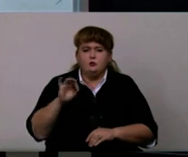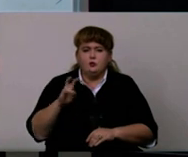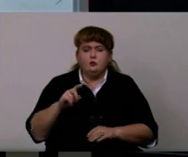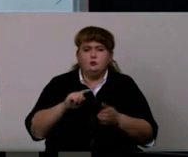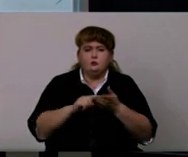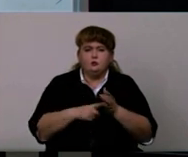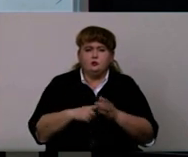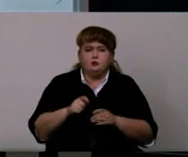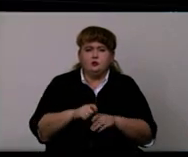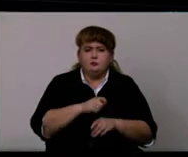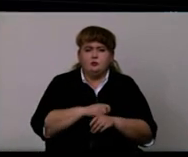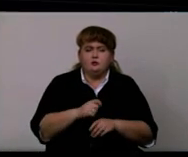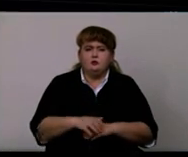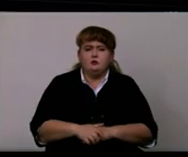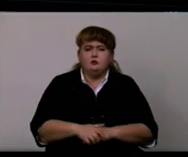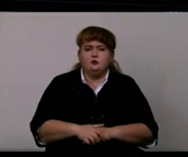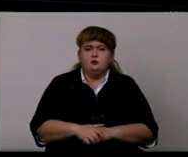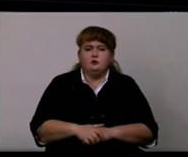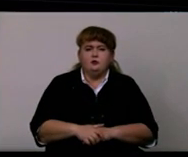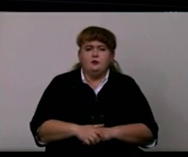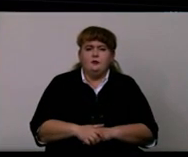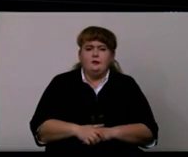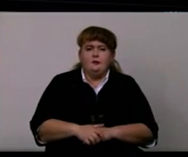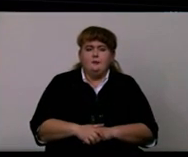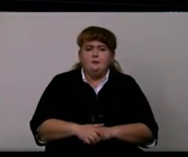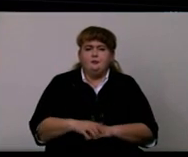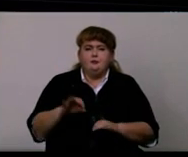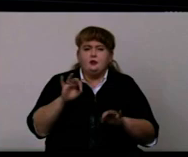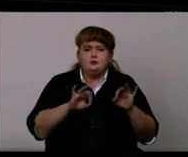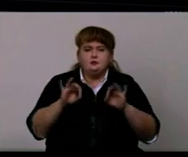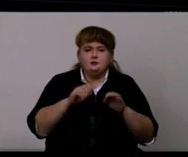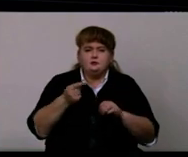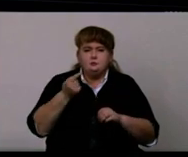метр. А это и есть у меня единица измерения